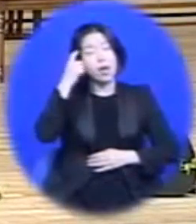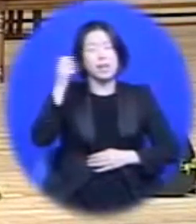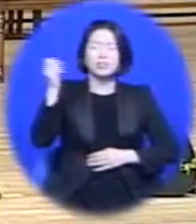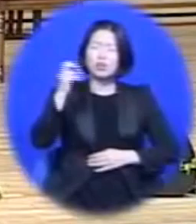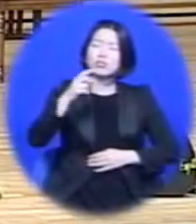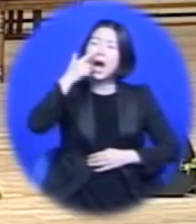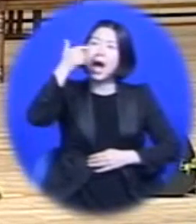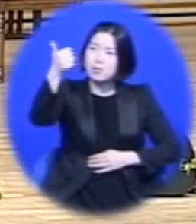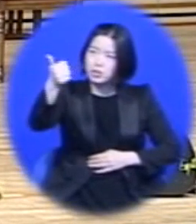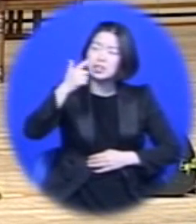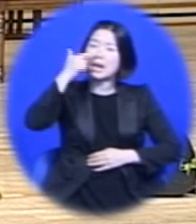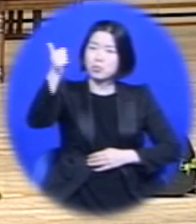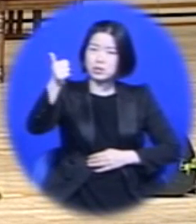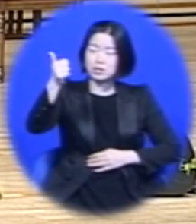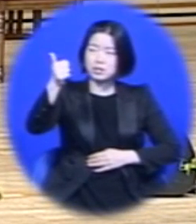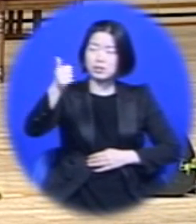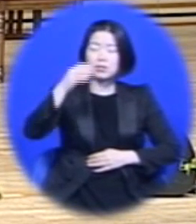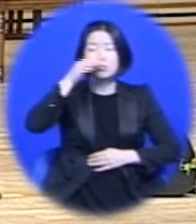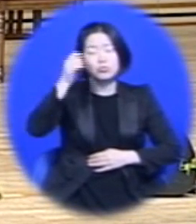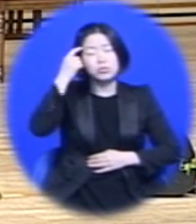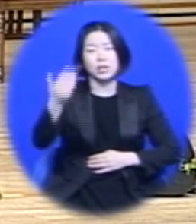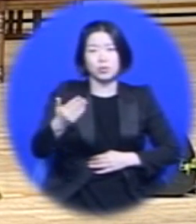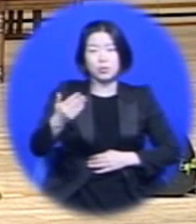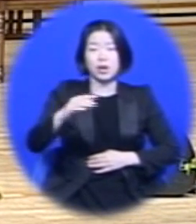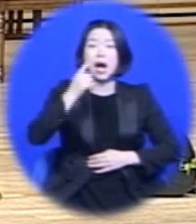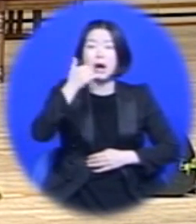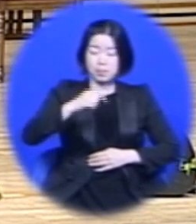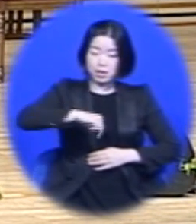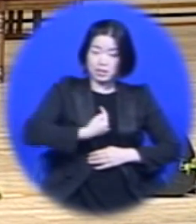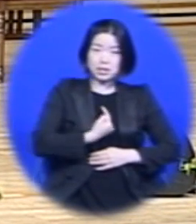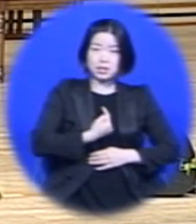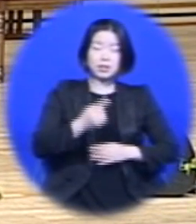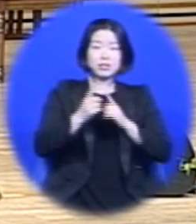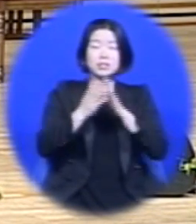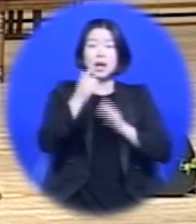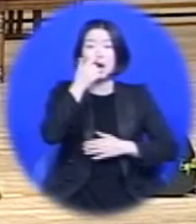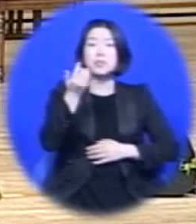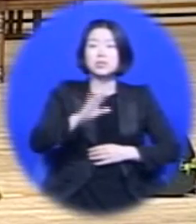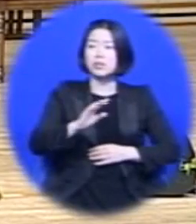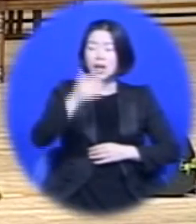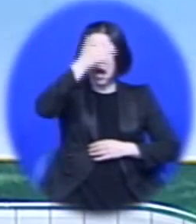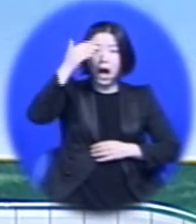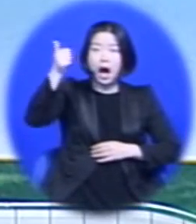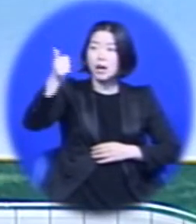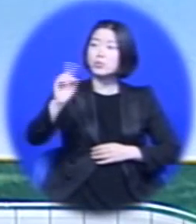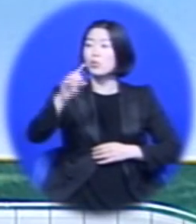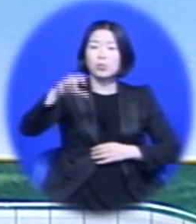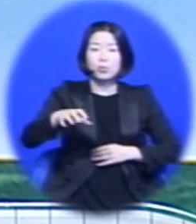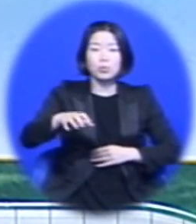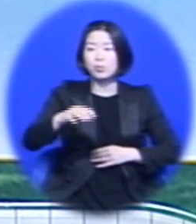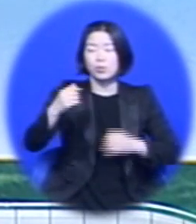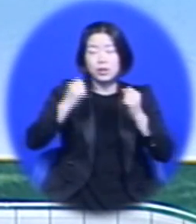그러냐고. 자기가 아버지면서 계속 아버지, 아버지 그러냐고. 할아버지가 어디 계시냐고.